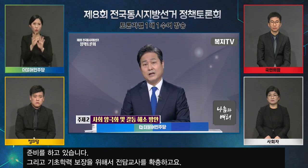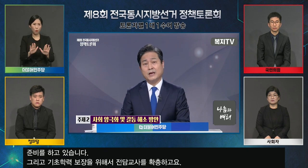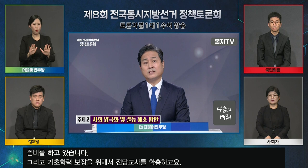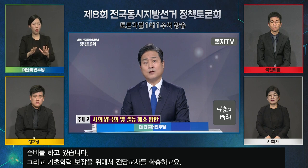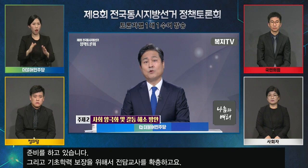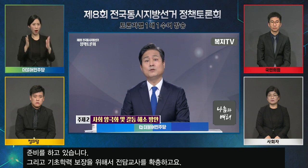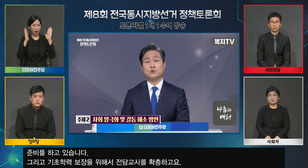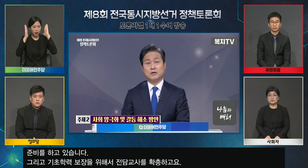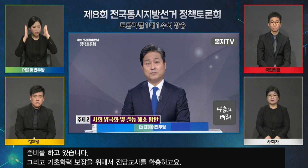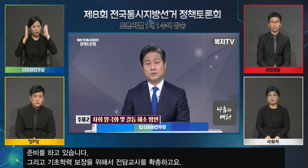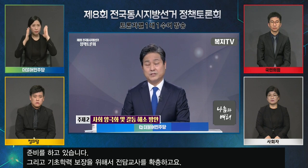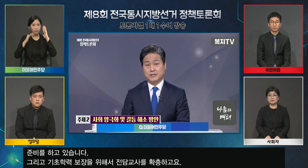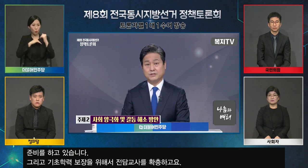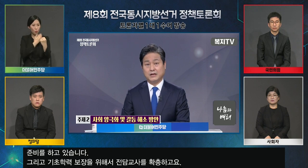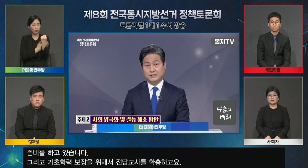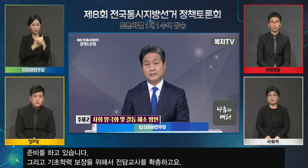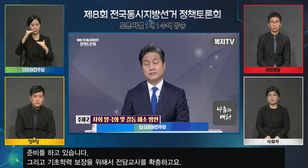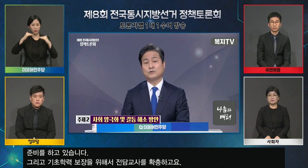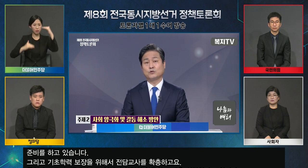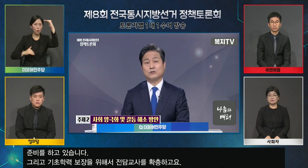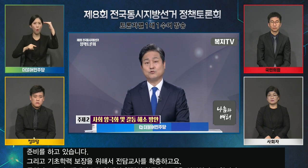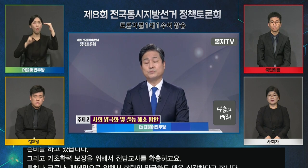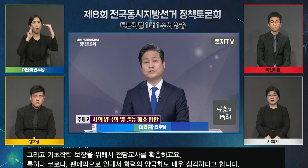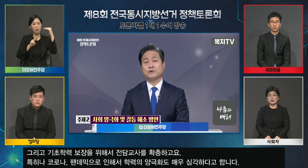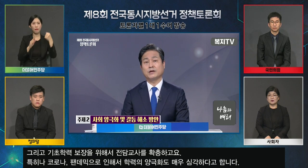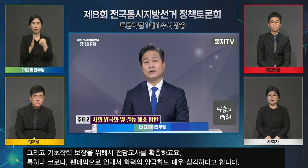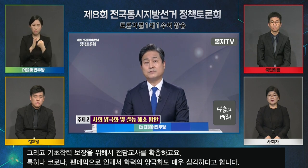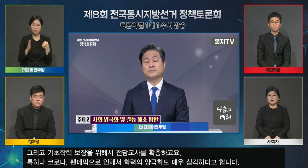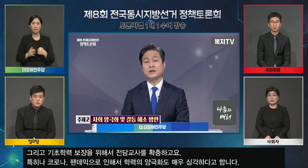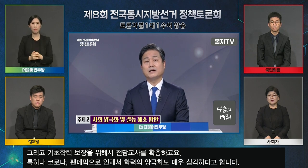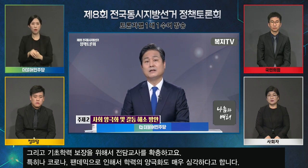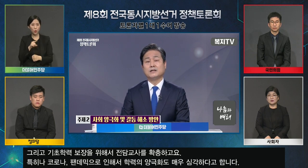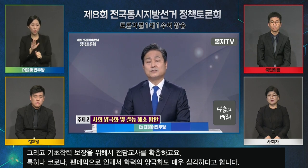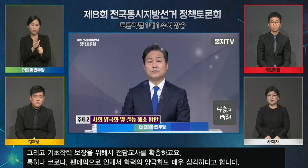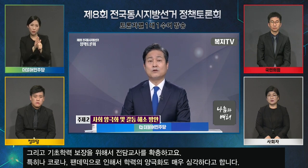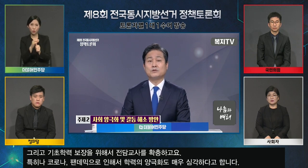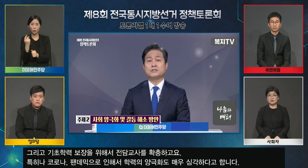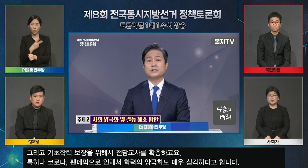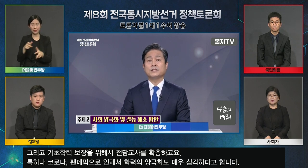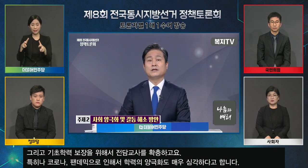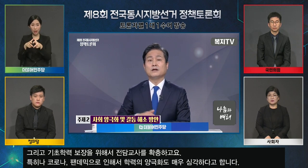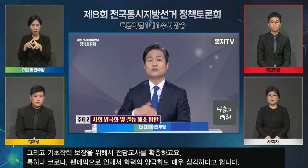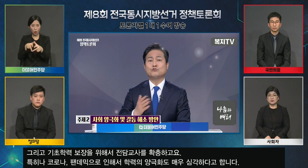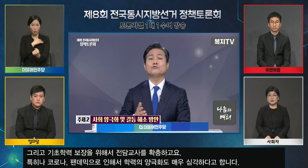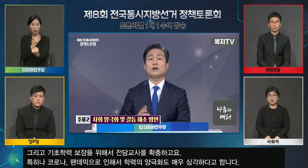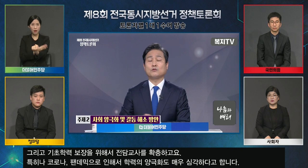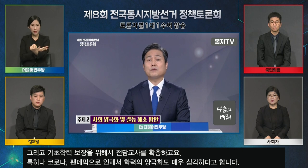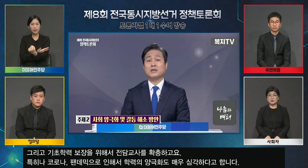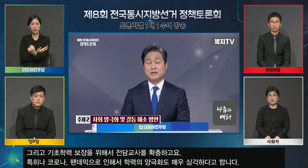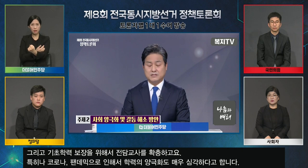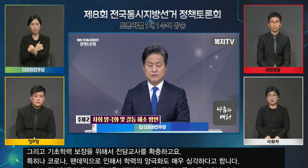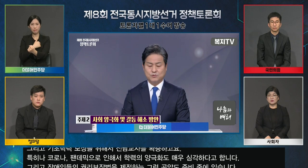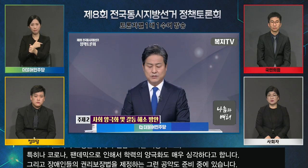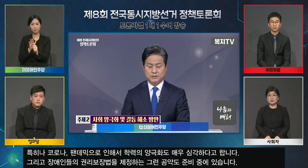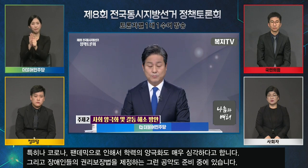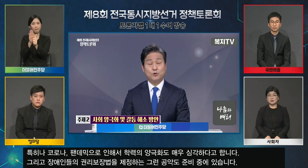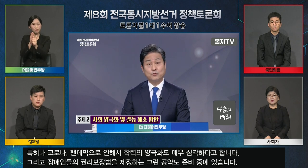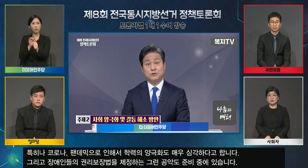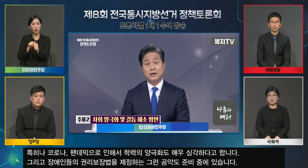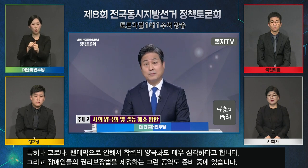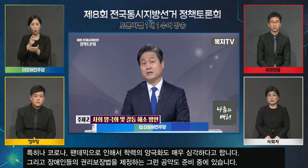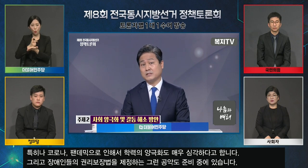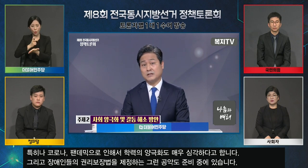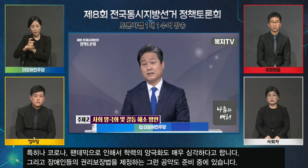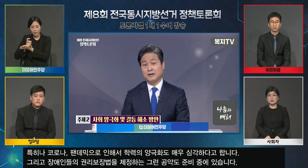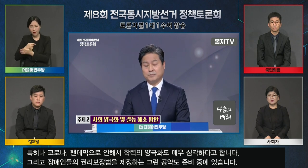장애인들의 권리 보장법을 제정하는 그런 공약도 준비 중에 있습니다. 정말로 이제 누구라도 함께 잘 살 수 있는 그런